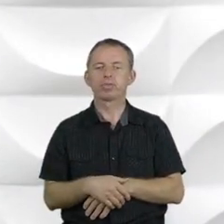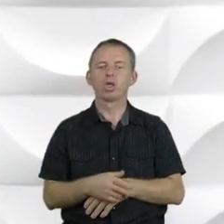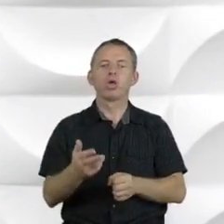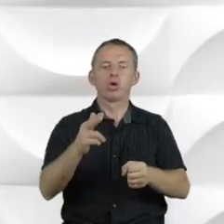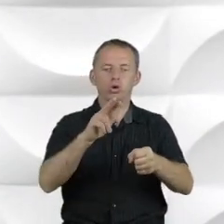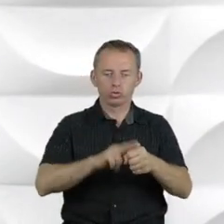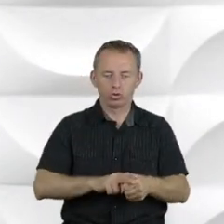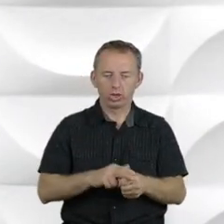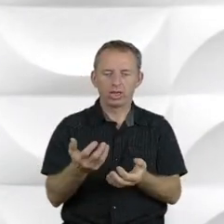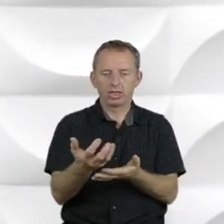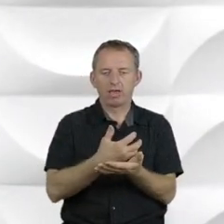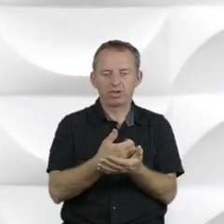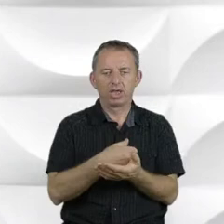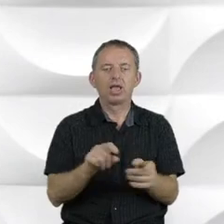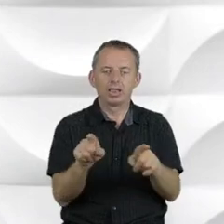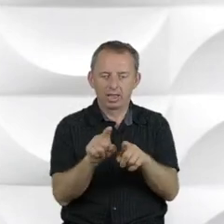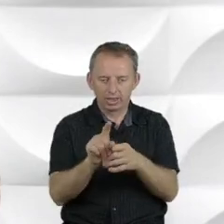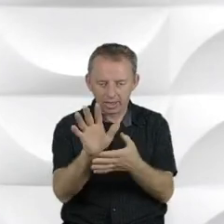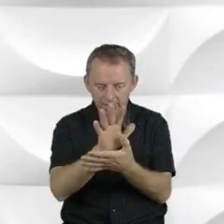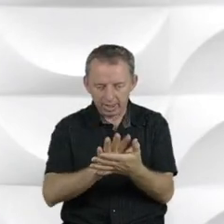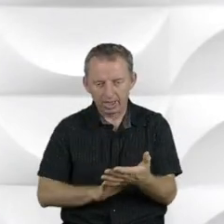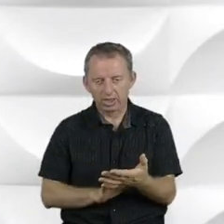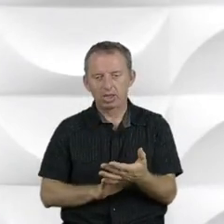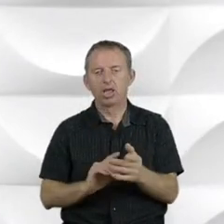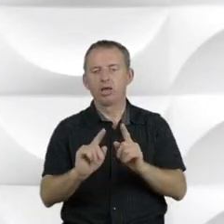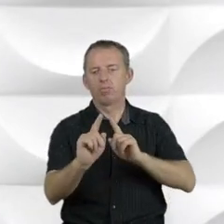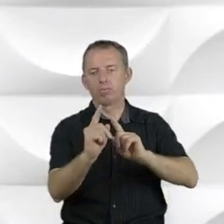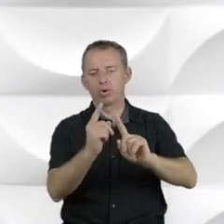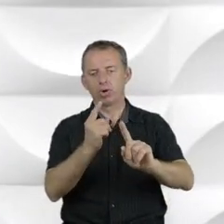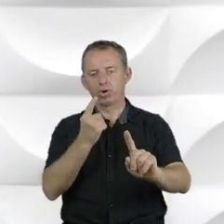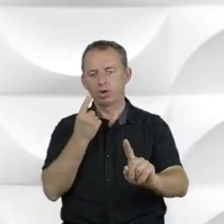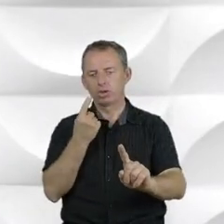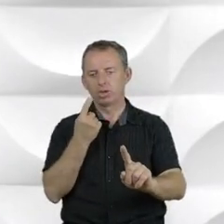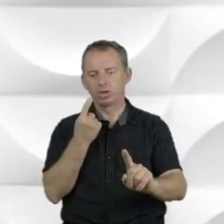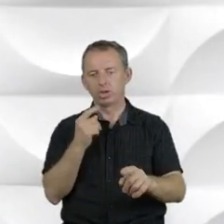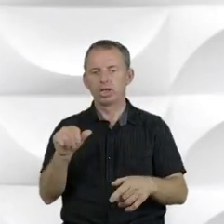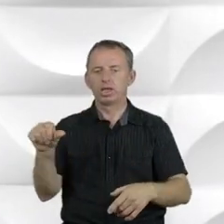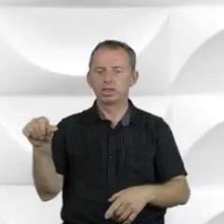który zawiera taki tekst, pochodzi z